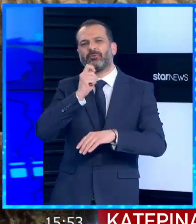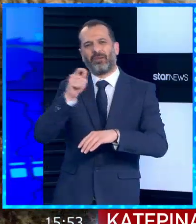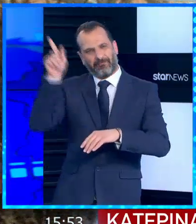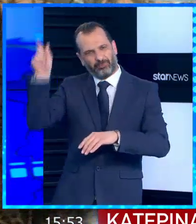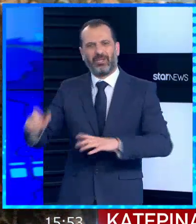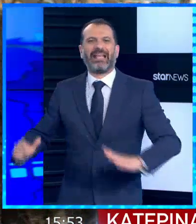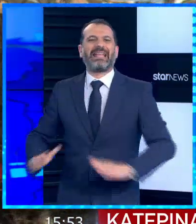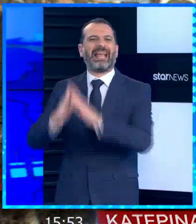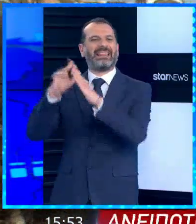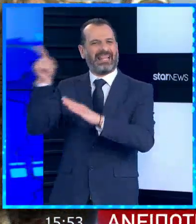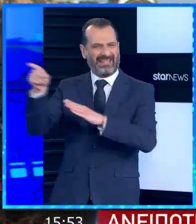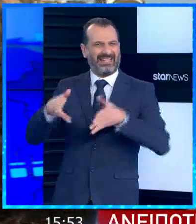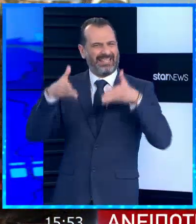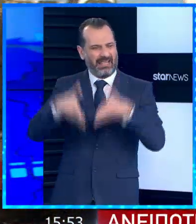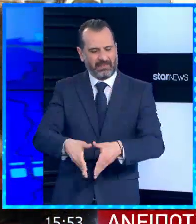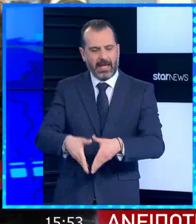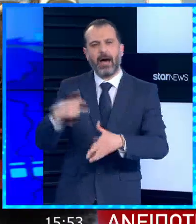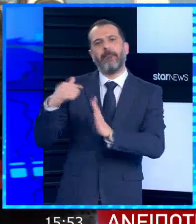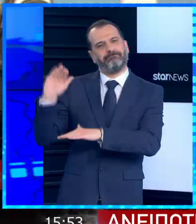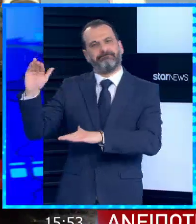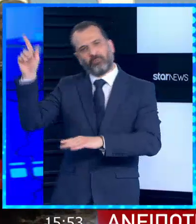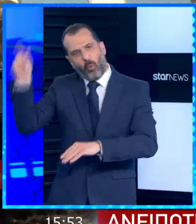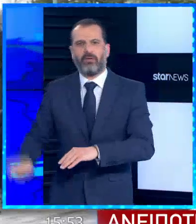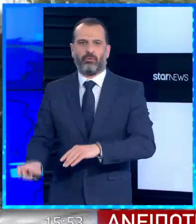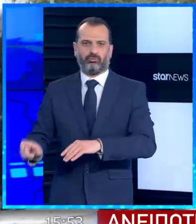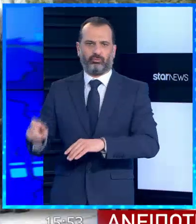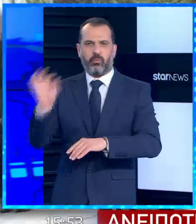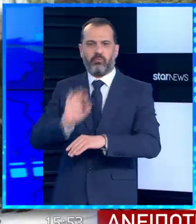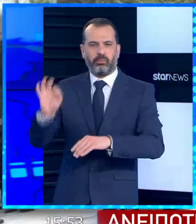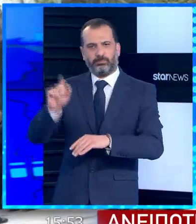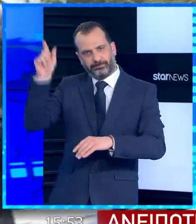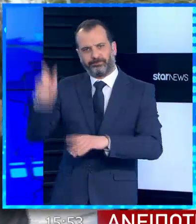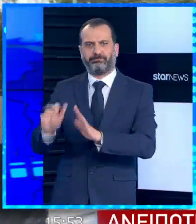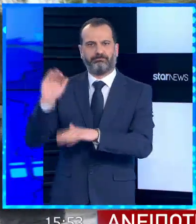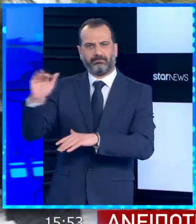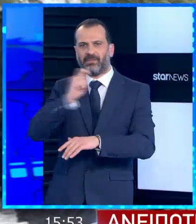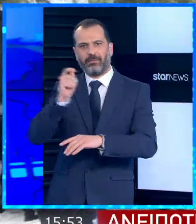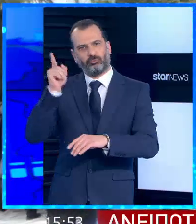Κατερίνη, στην κηδεία της Αθηνάς Κατσάρα, για πάμε να τον βρούμε. Αλέξανδρε.